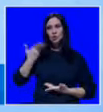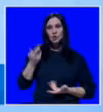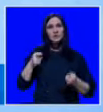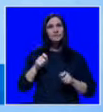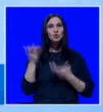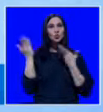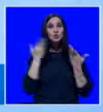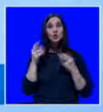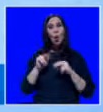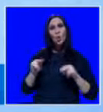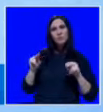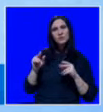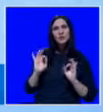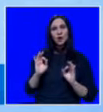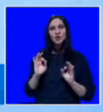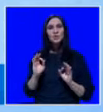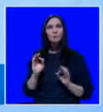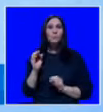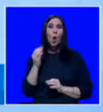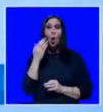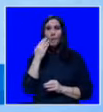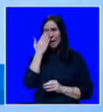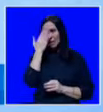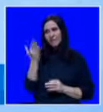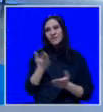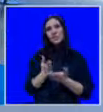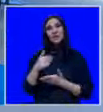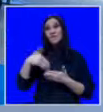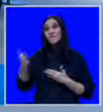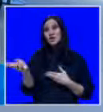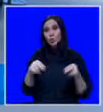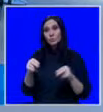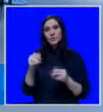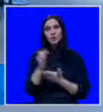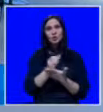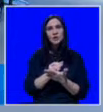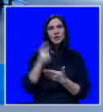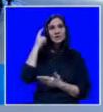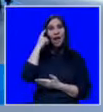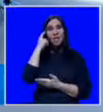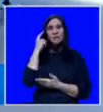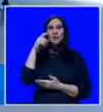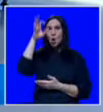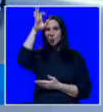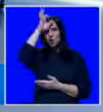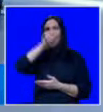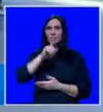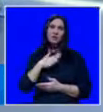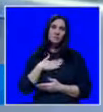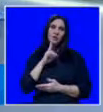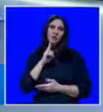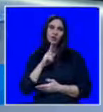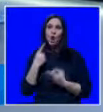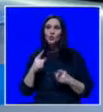училищното образование така, че по обективен начин външна комисия да оцени знанията на ученика, а не собствения му учител. От друга страна обаче те